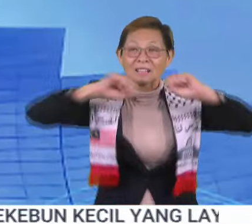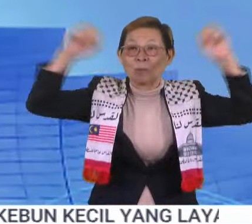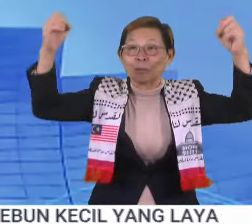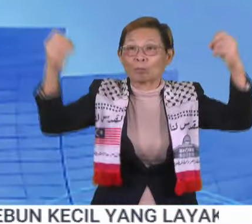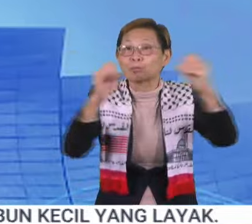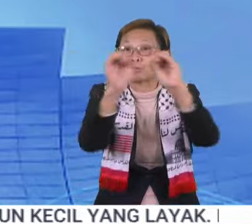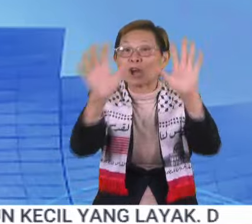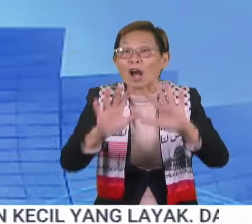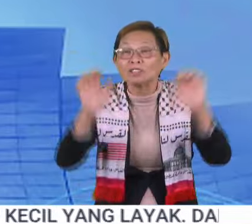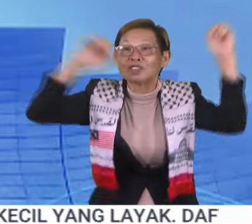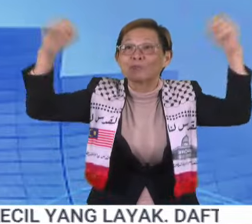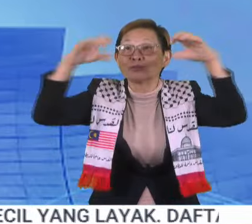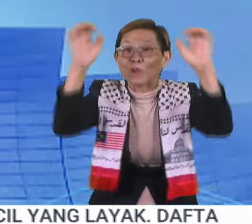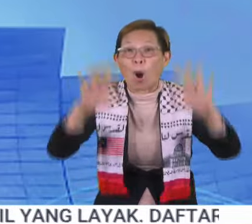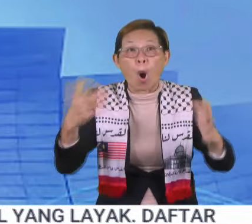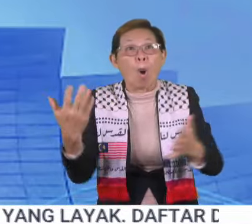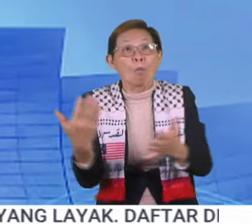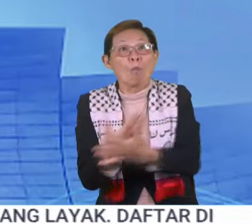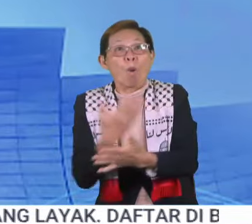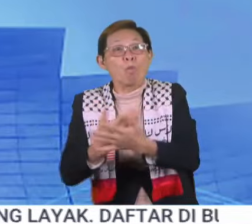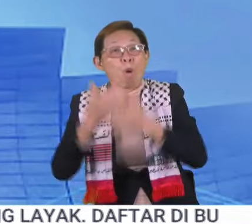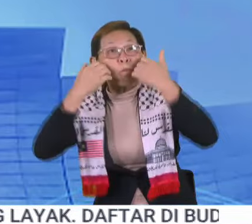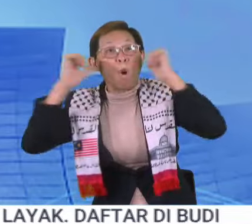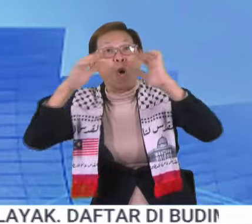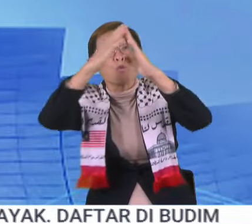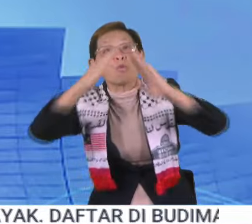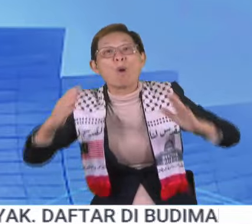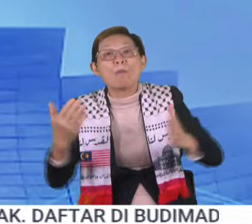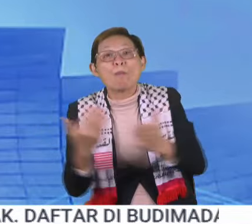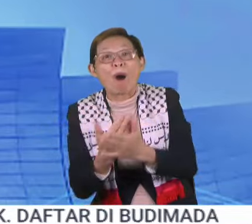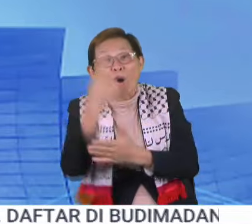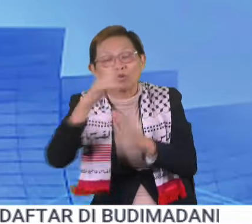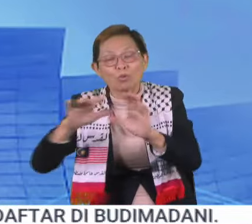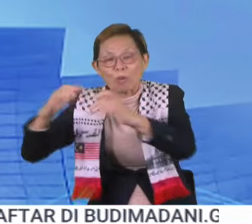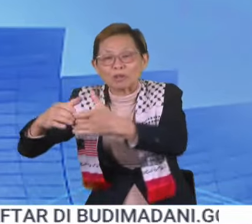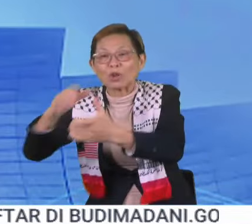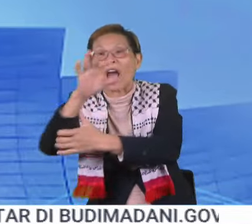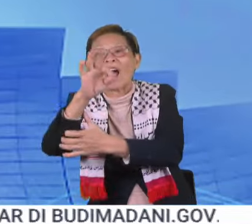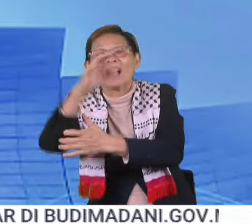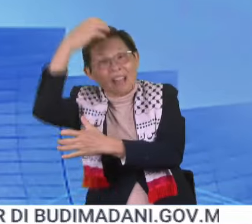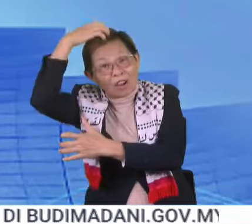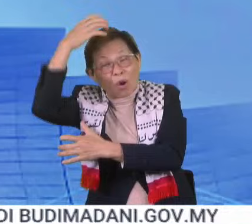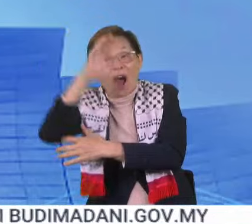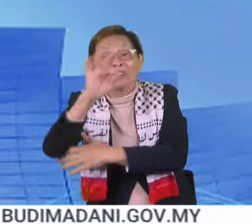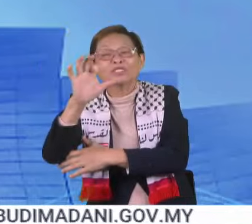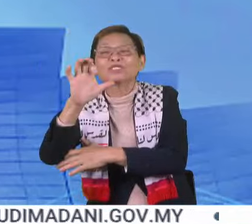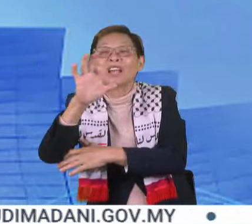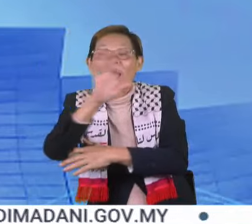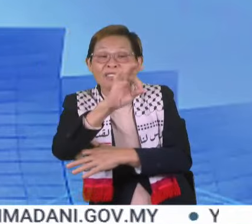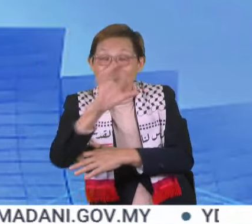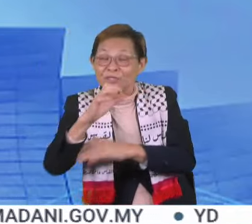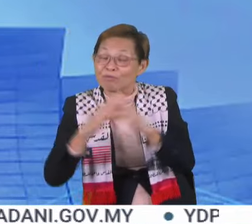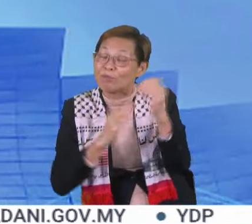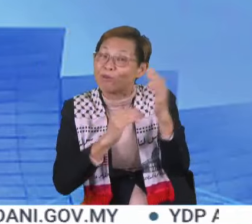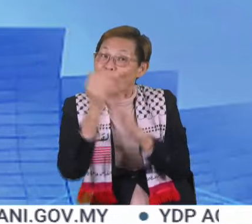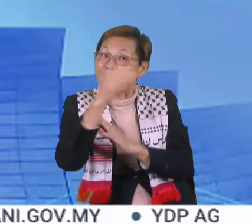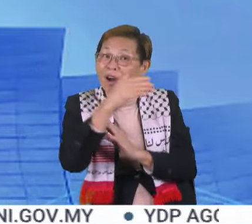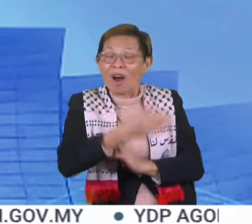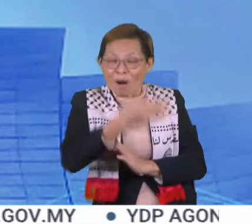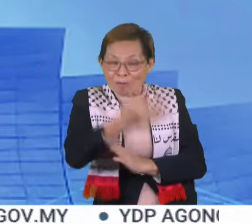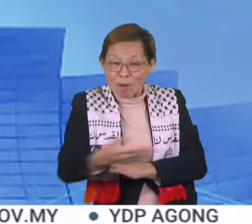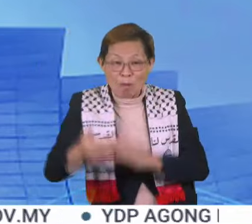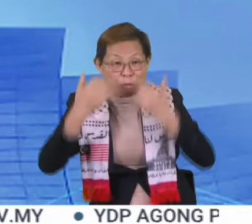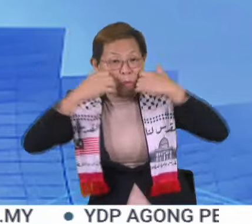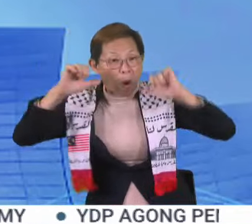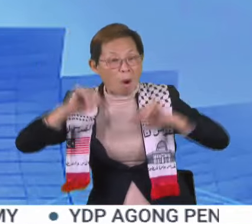Stadium Shah Alam serba baharu bakal menjadi rumah baharu buat pasukan Selangor FC yang lebih selesa dan memiliki fasiliti canggih